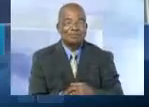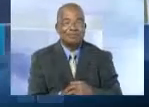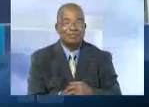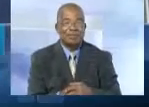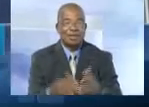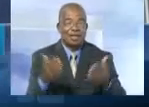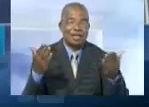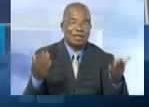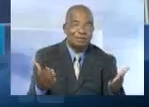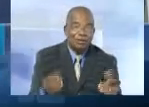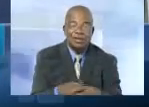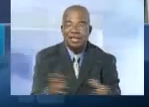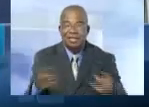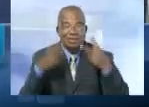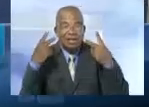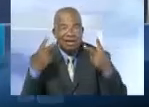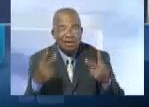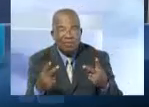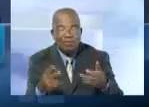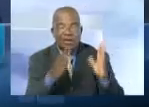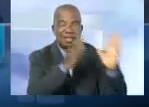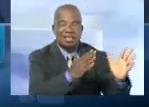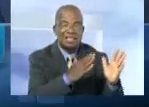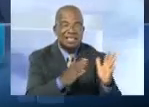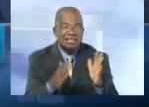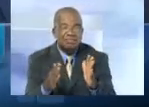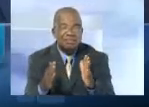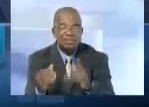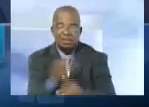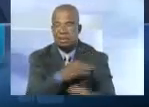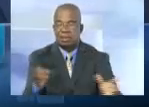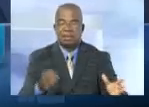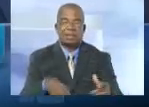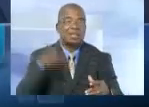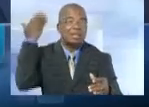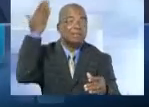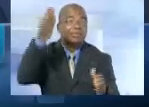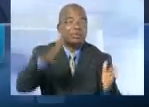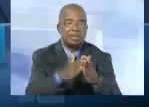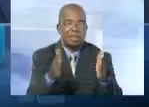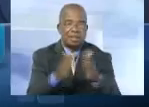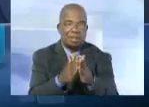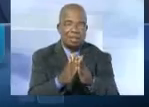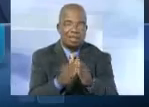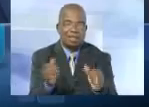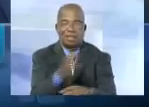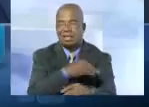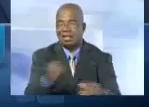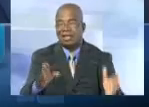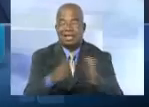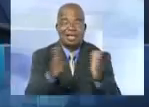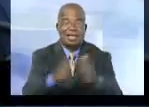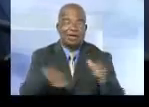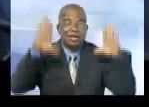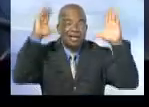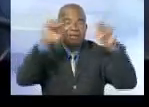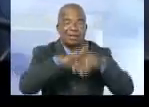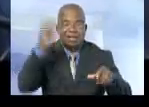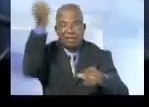voulu lui rendre compte des préparatifs du prochain sommet ordinaire de la conférence des chefs d'État et de